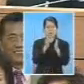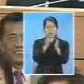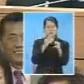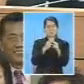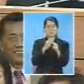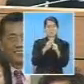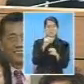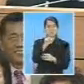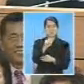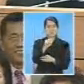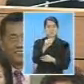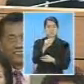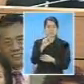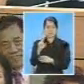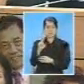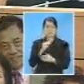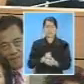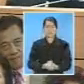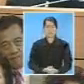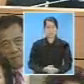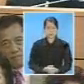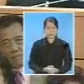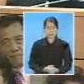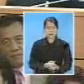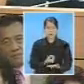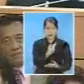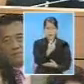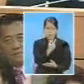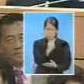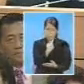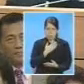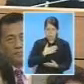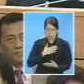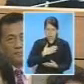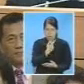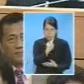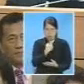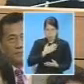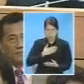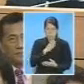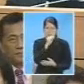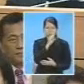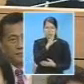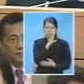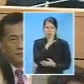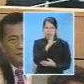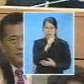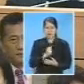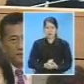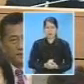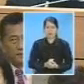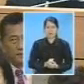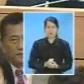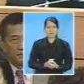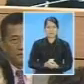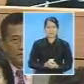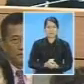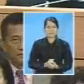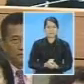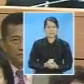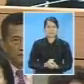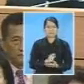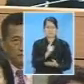ที่เอ่ยนามครับบอกว่าผมเองนั้นนำความเท็จมากล่าวในสภาด้วยความเคารพครับแล้ว